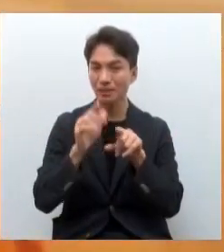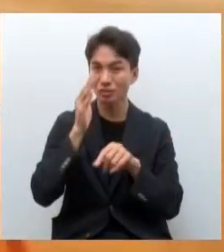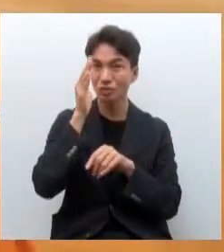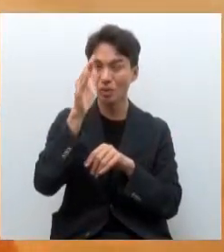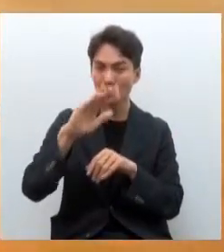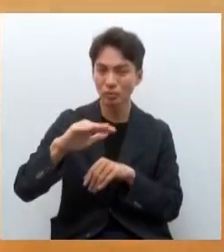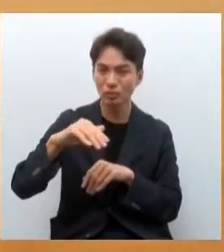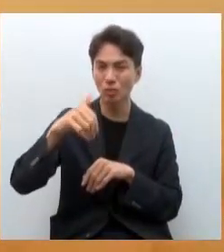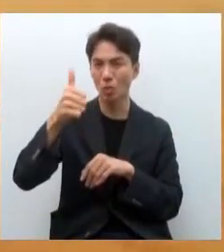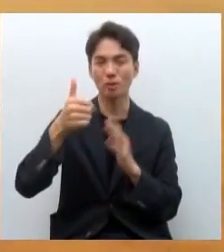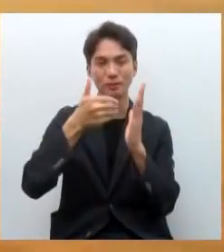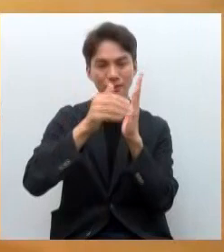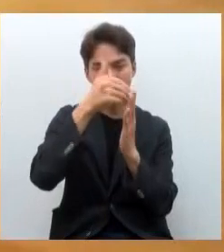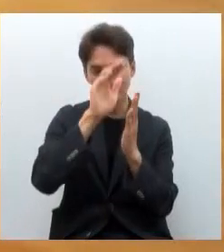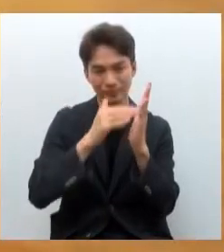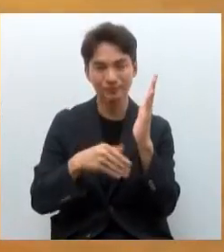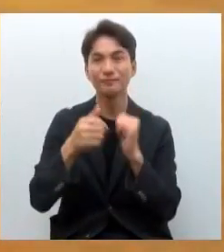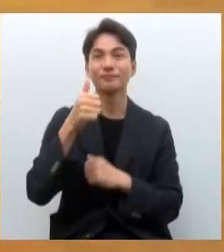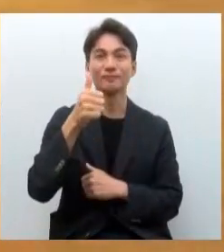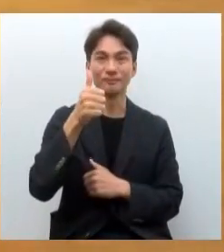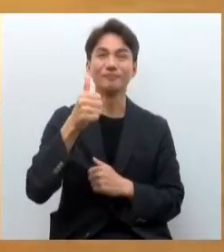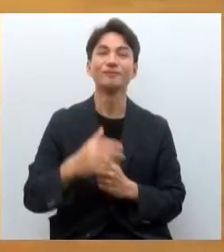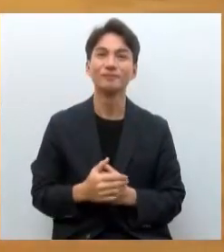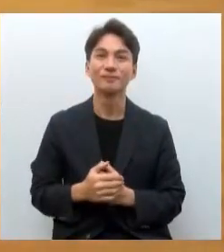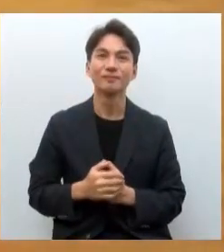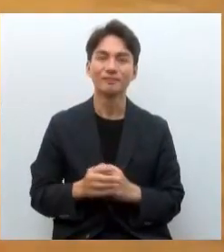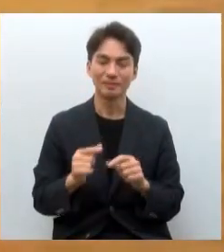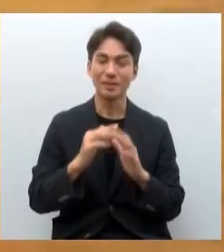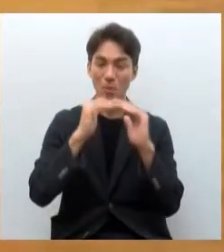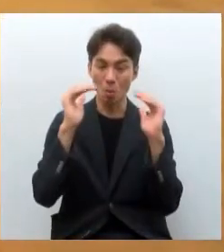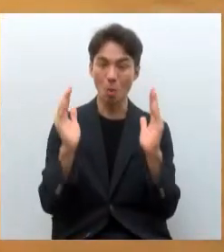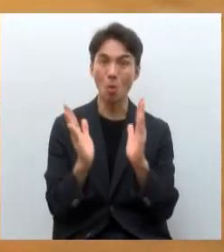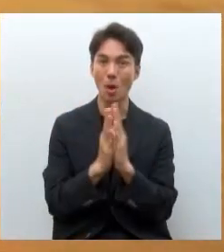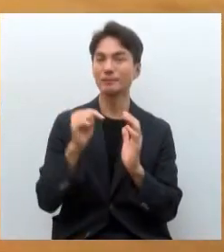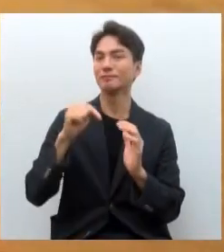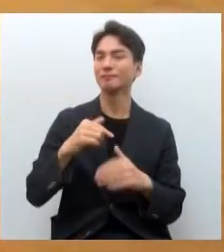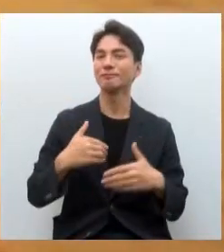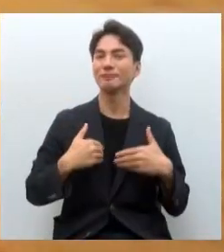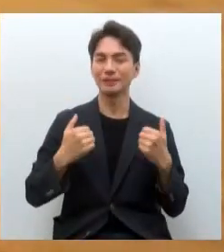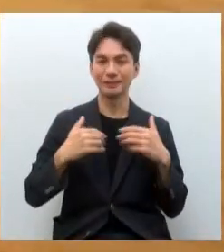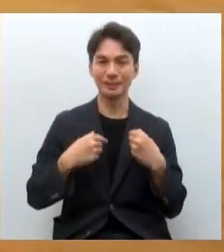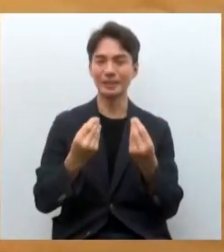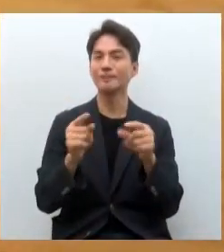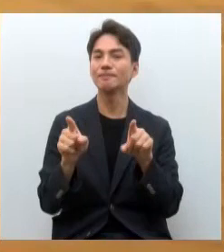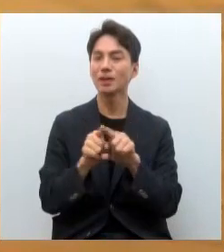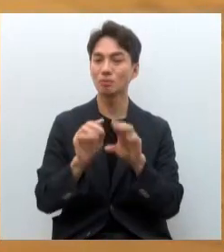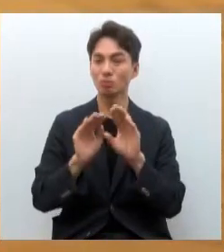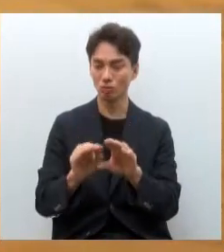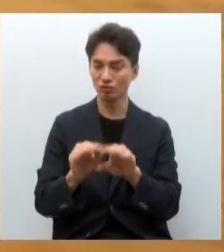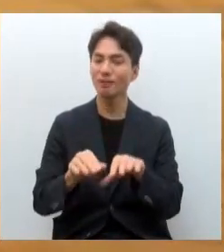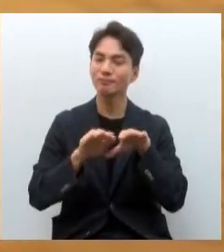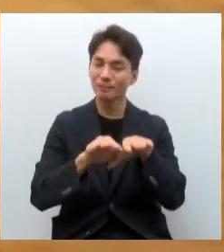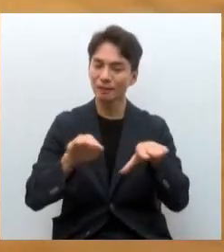4ภาคด้วยกันมีความวัดกรเกียรติมีความยินดีที่จะปลูกฝังต้นกล้า